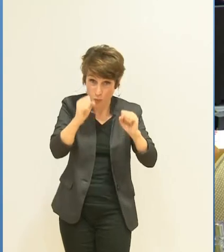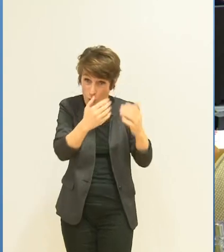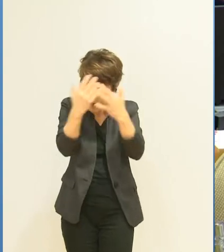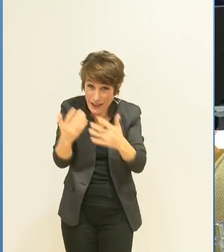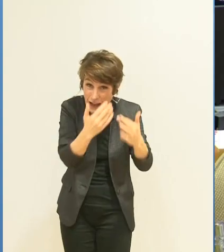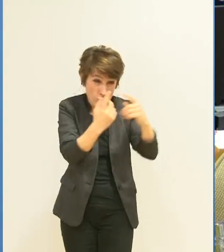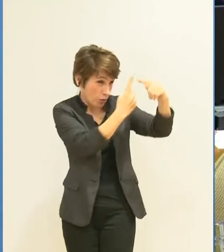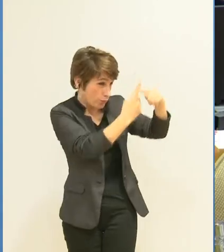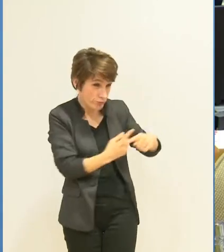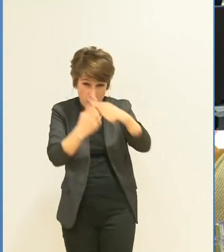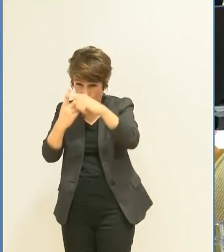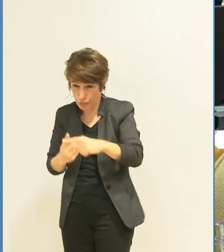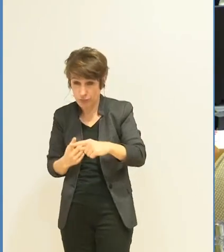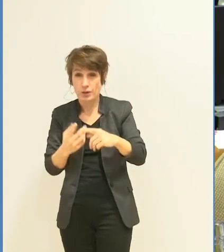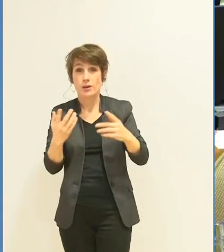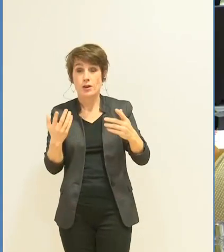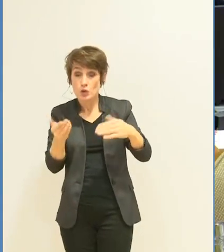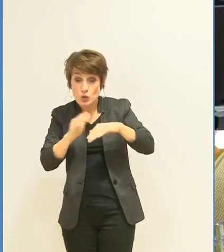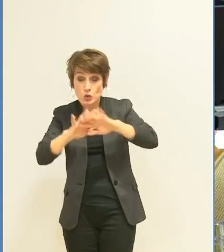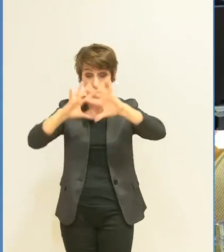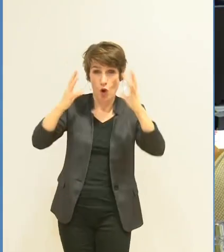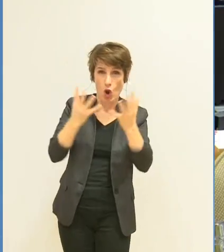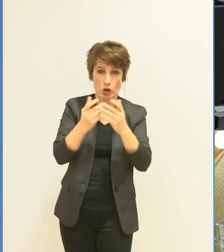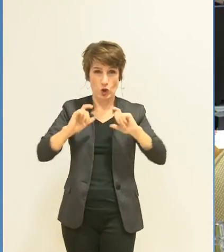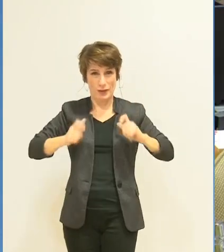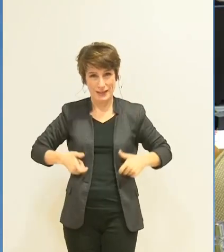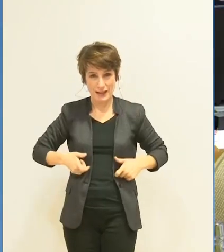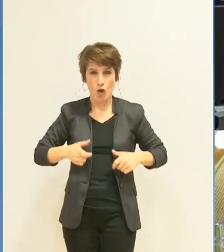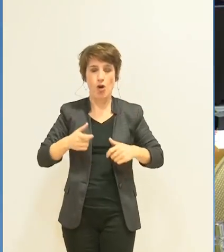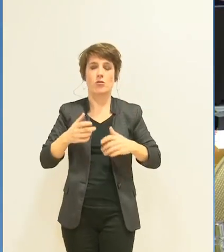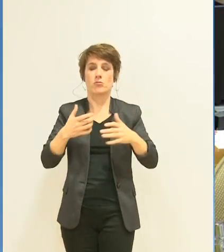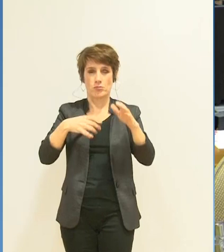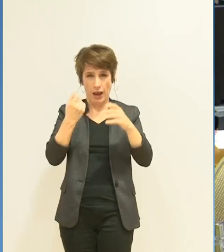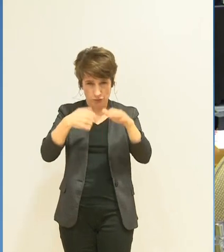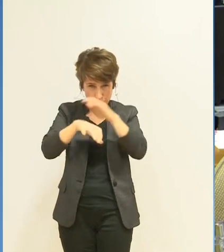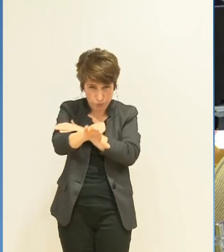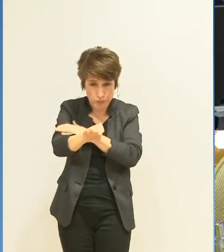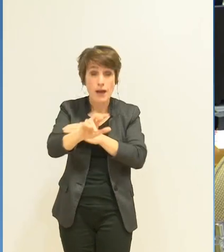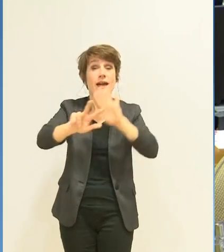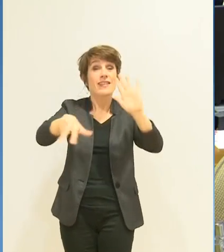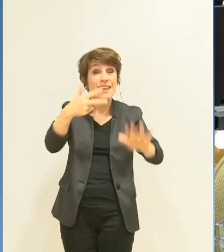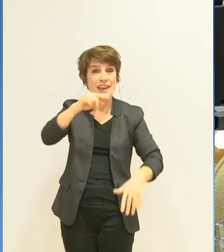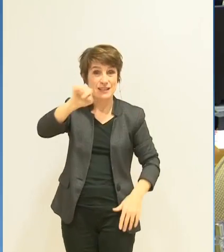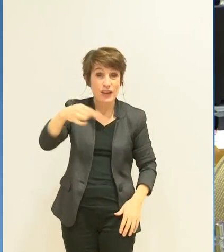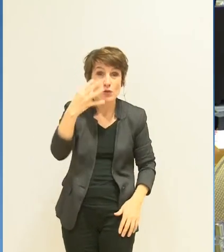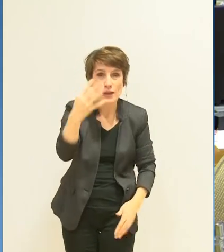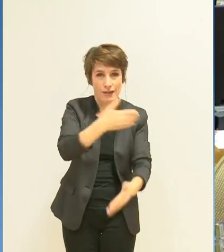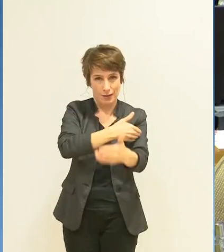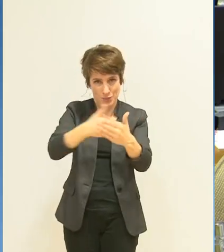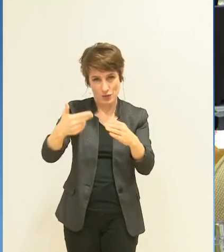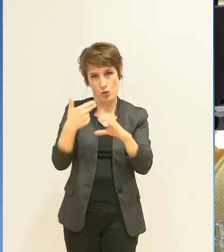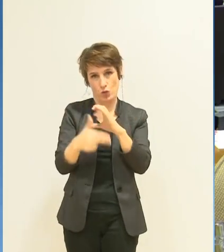donc sur l'ensemble des écoles l'investissement école vous avez 13 effectivement 13,4 millions d'euros